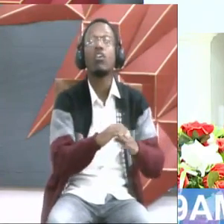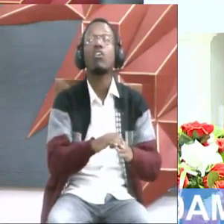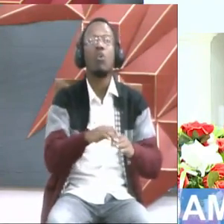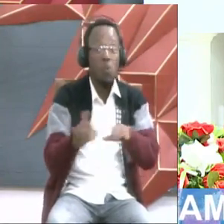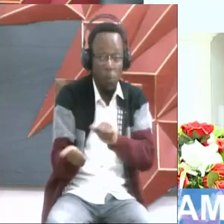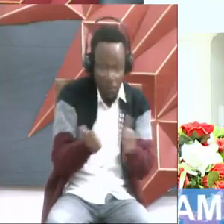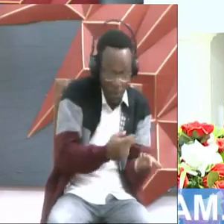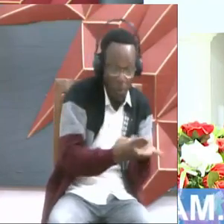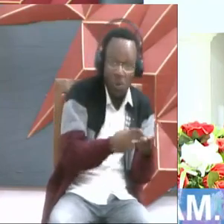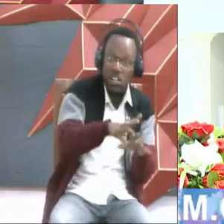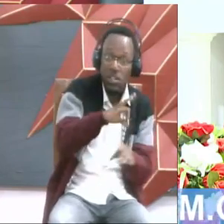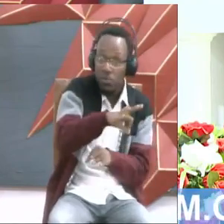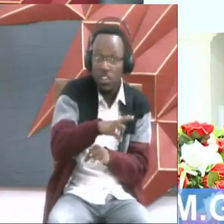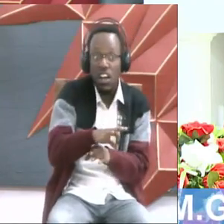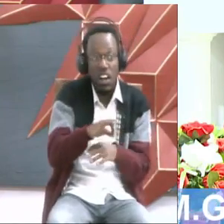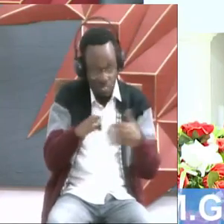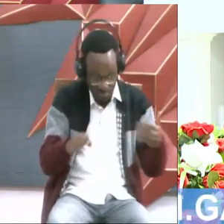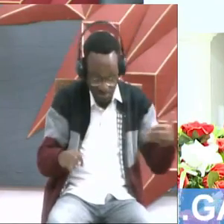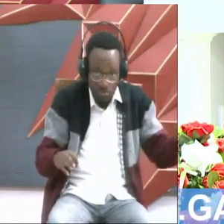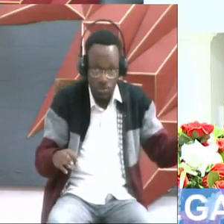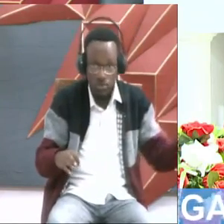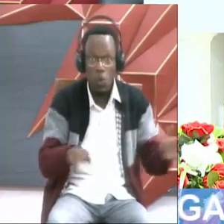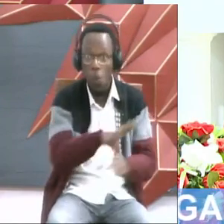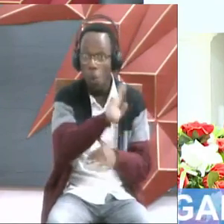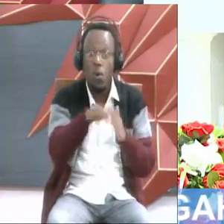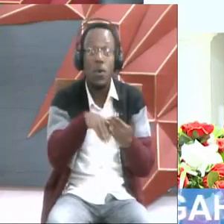Vous devez aimer.